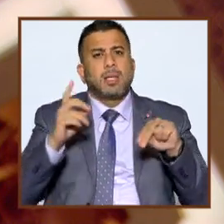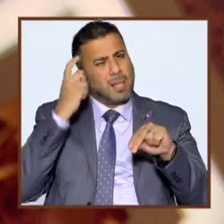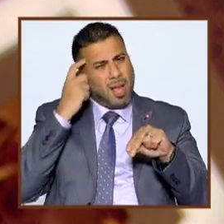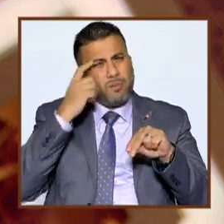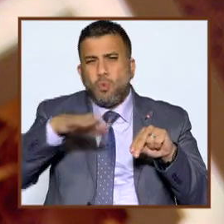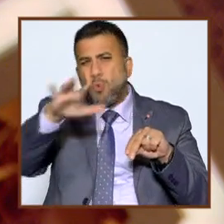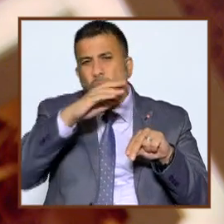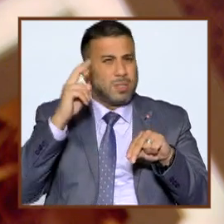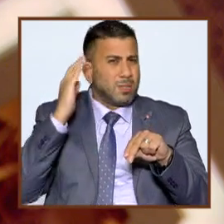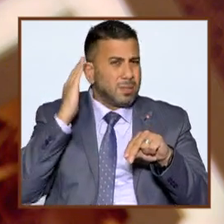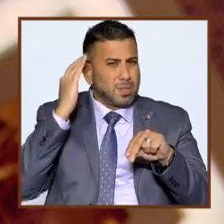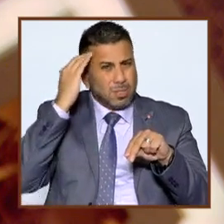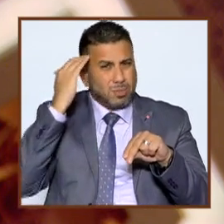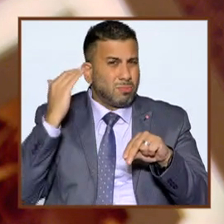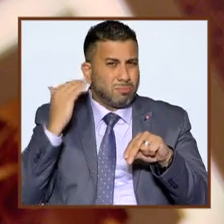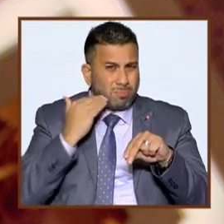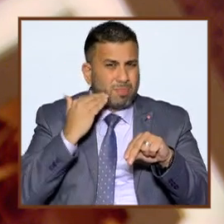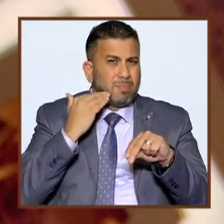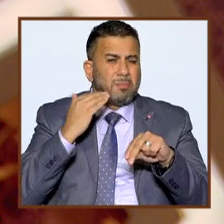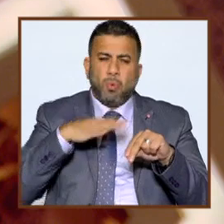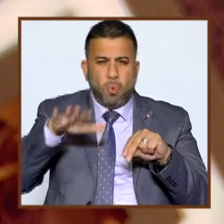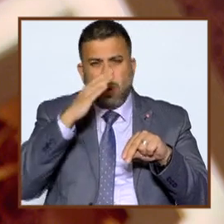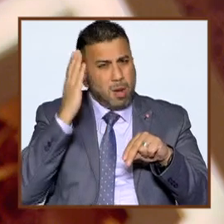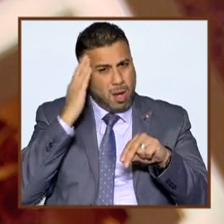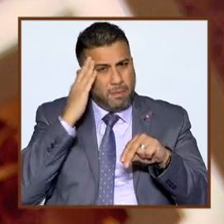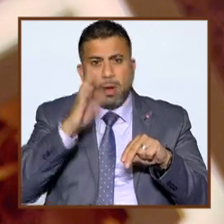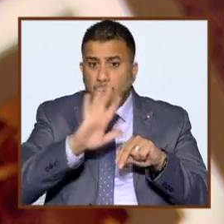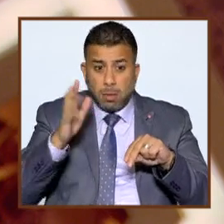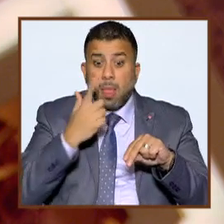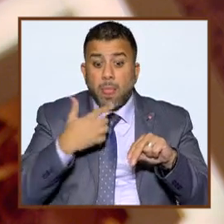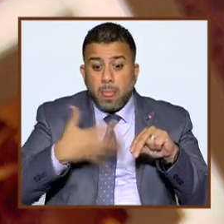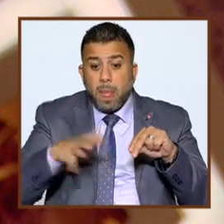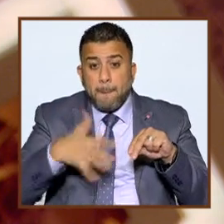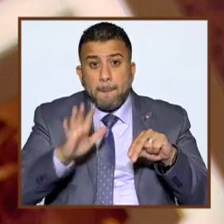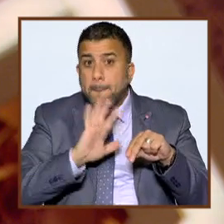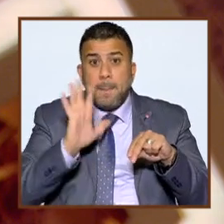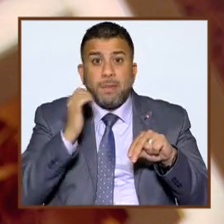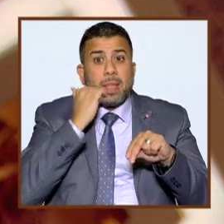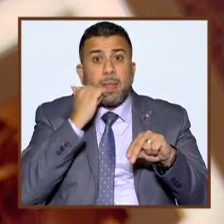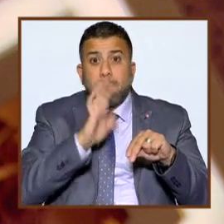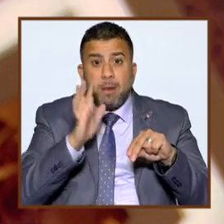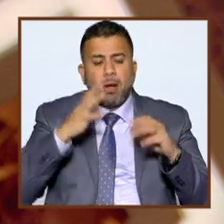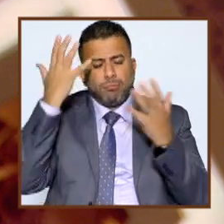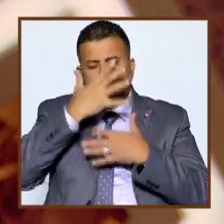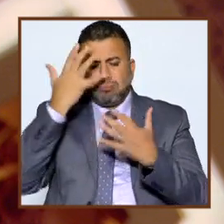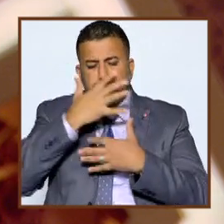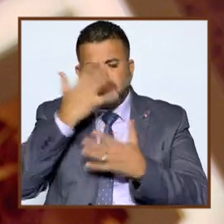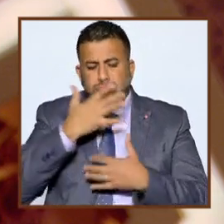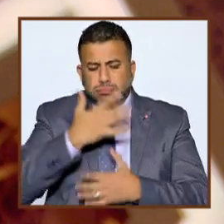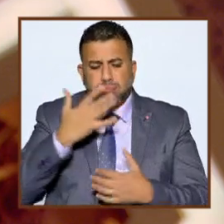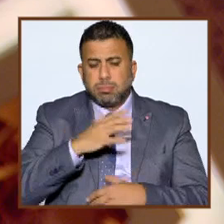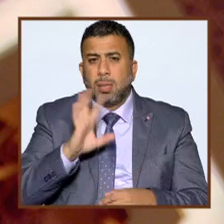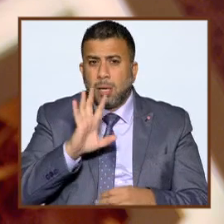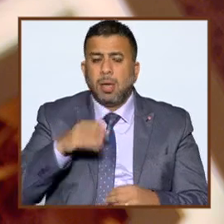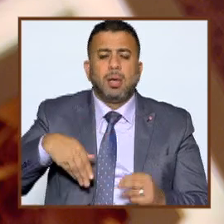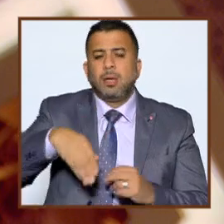الدم، تغتسل غسل الحيض الواجب، ثم بعد ذلك تذهب إلى الحرم الشريف وتطوف حول